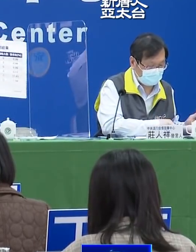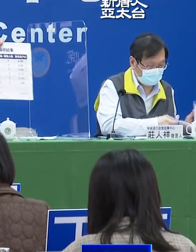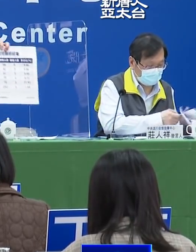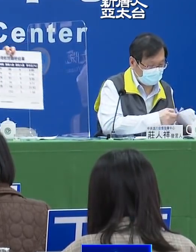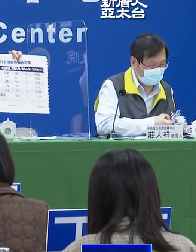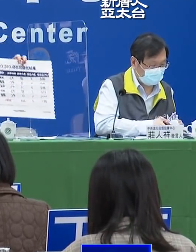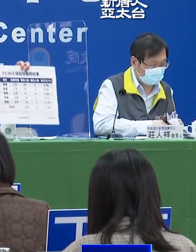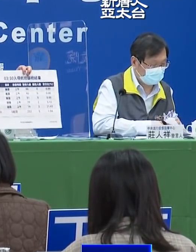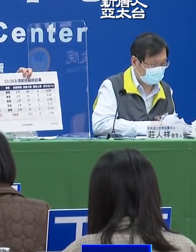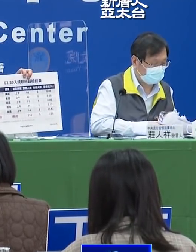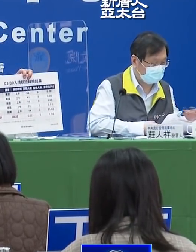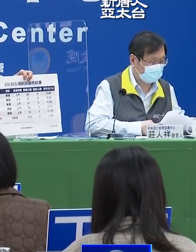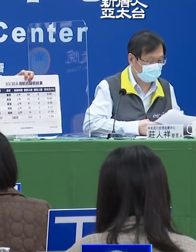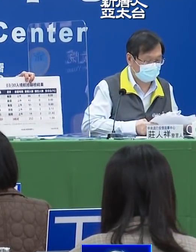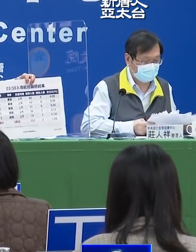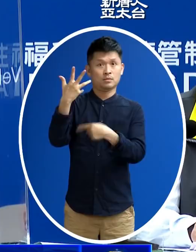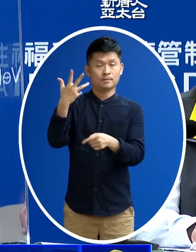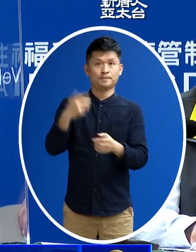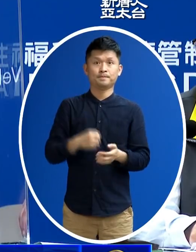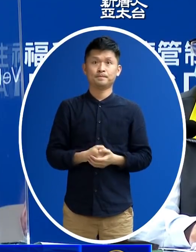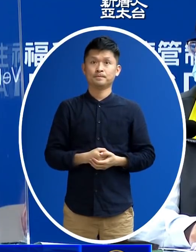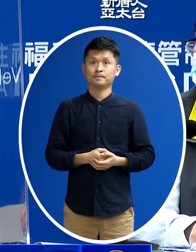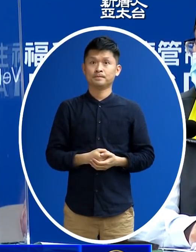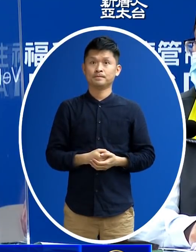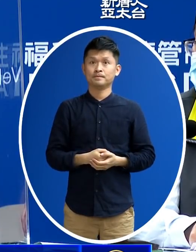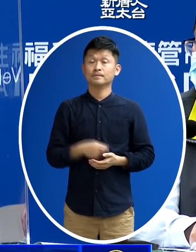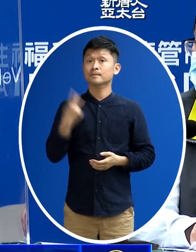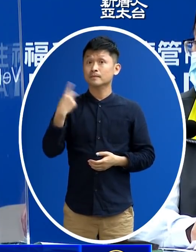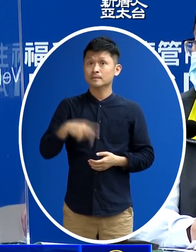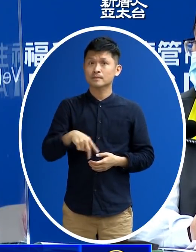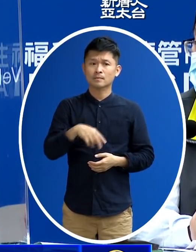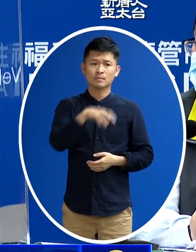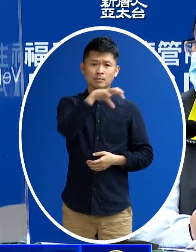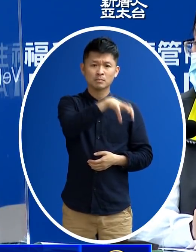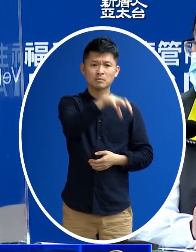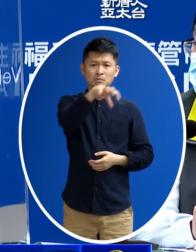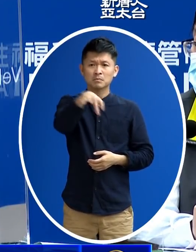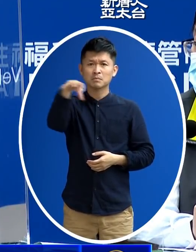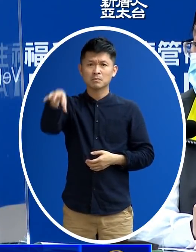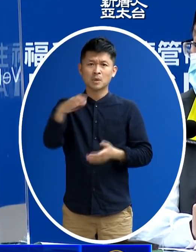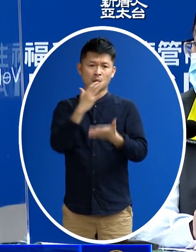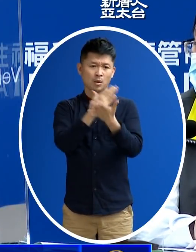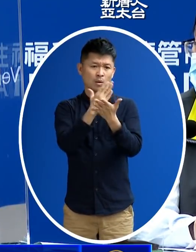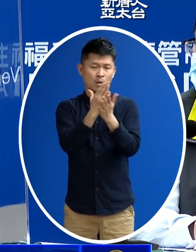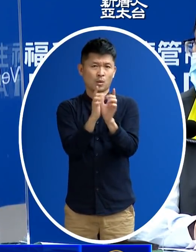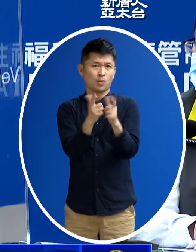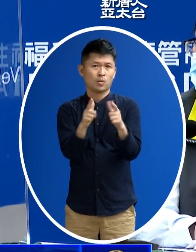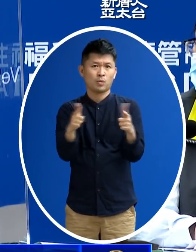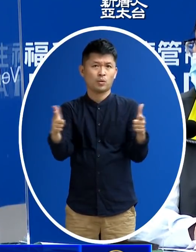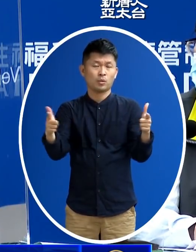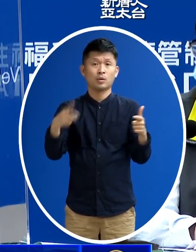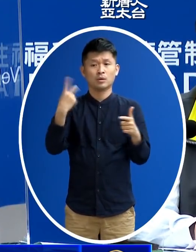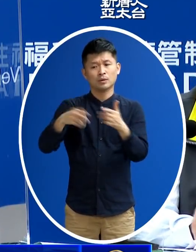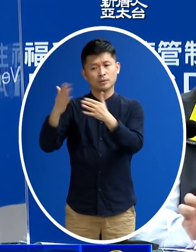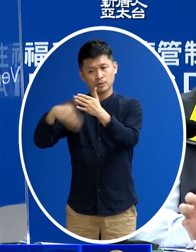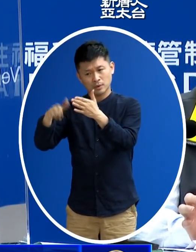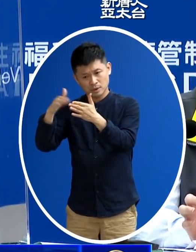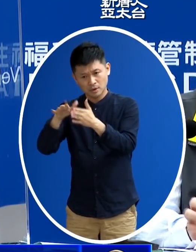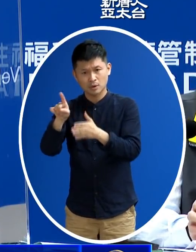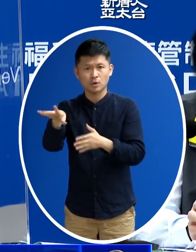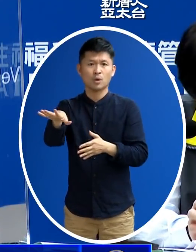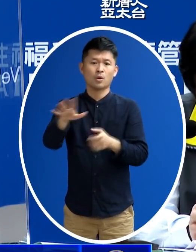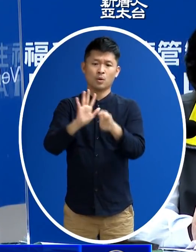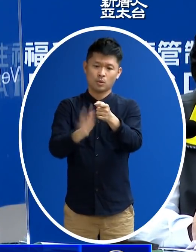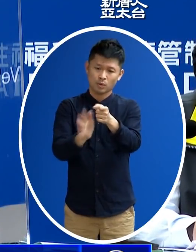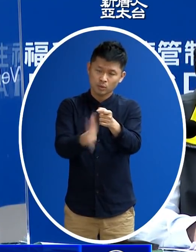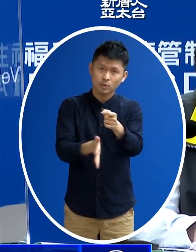收敛，要非常提高警觉。 有多个地方不同的场域，还有学校、国